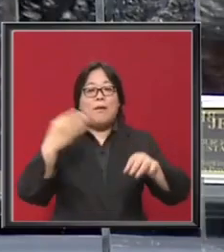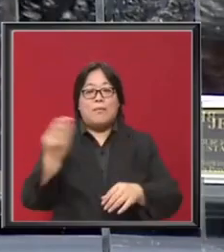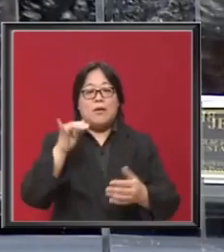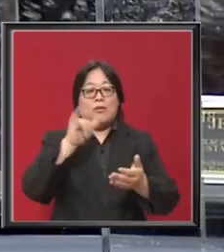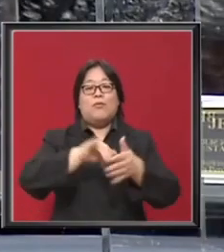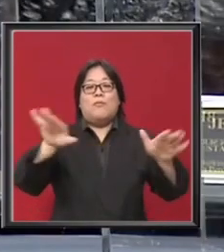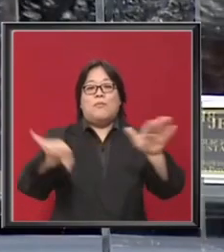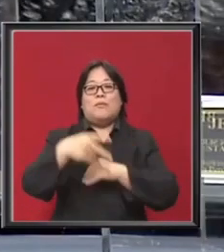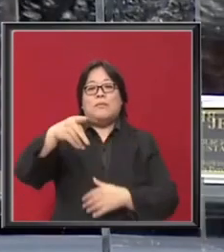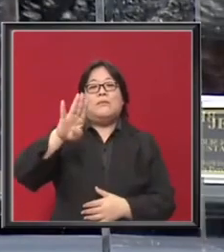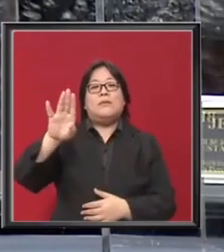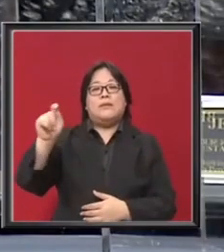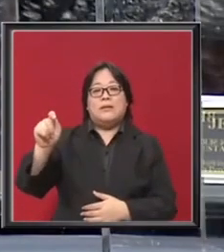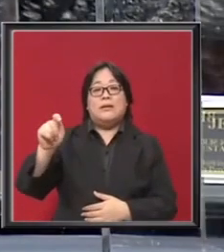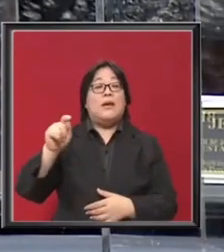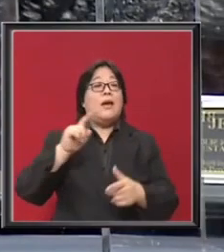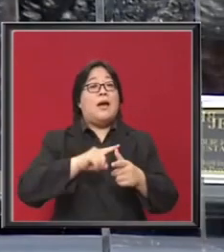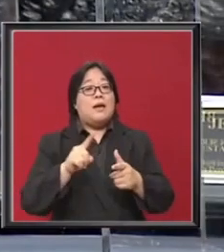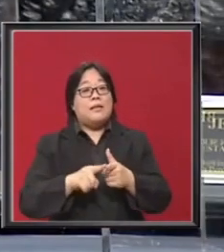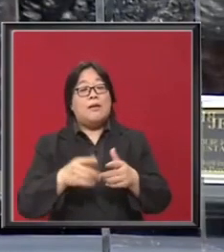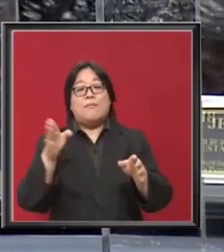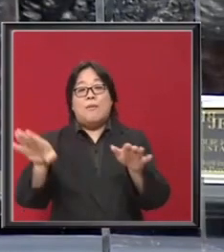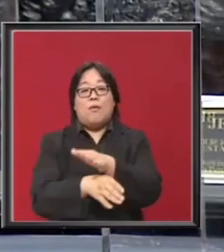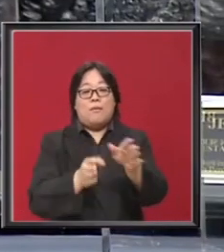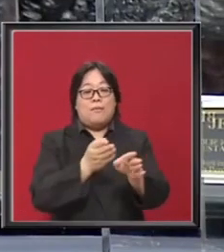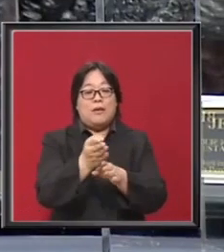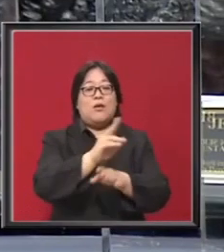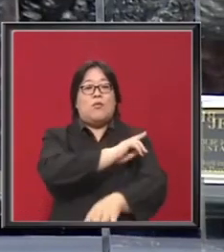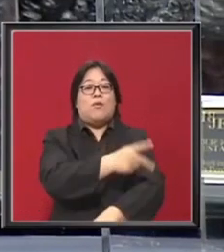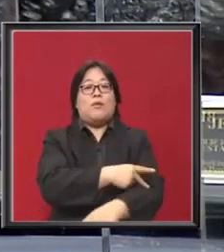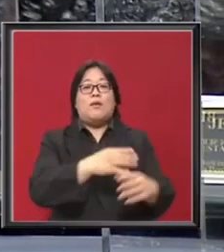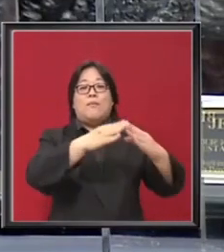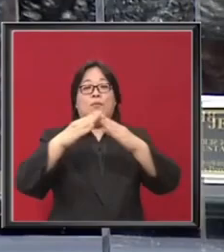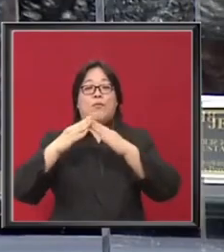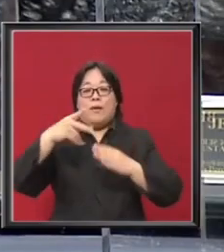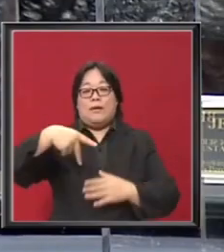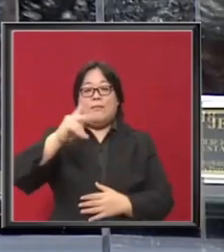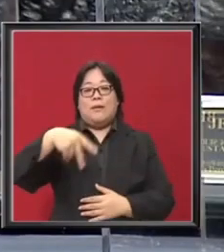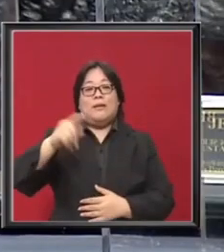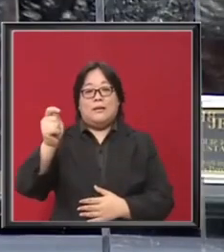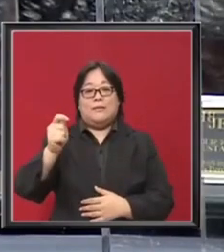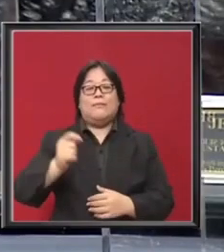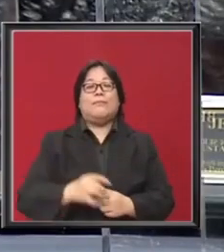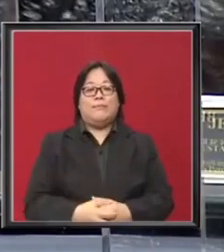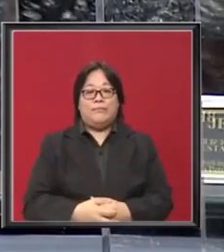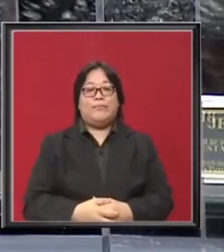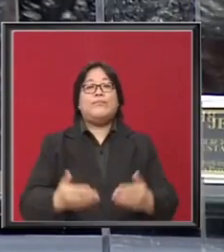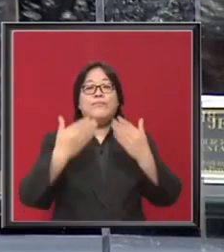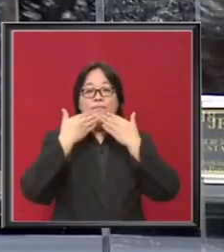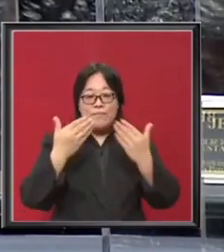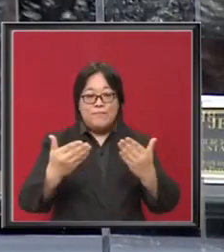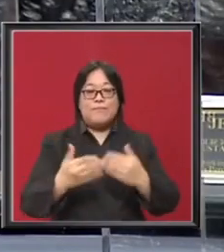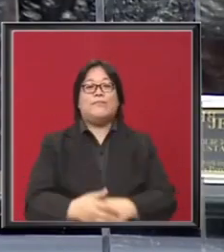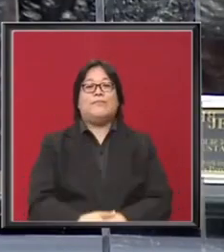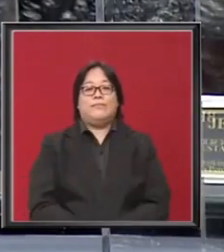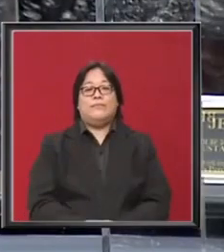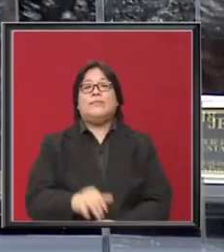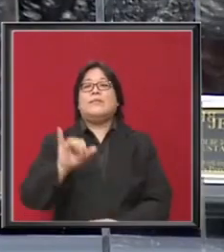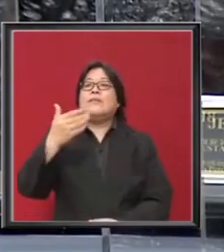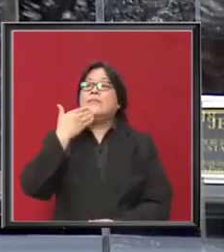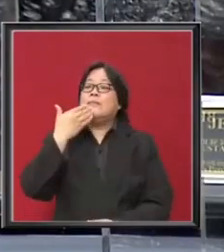pihak berkuasa tempatan atau diubah bidang kuasa Kementerian Perumahan dan kerajaan tempatan schenti masih